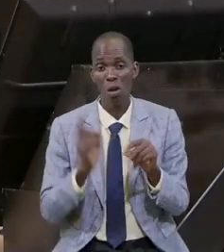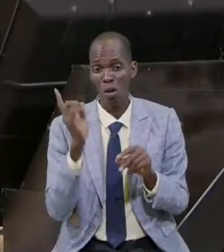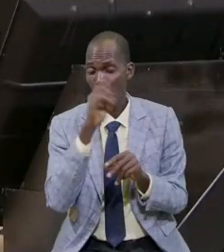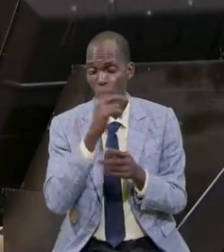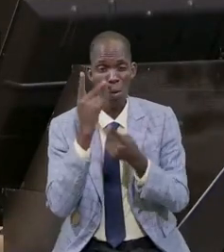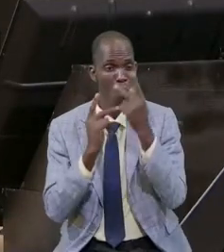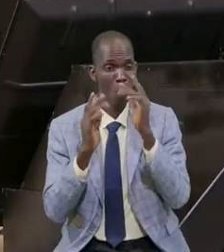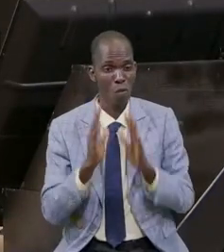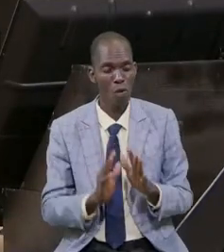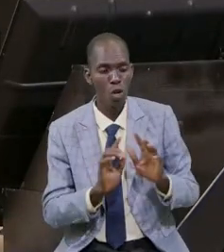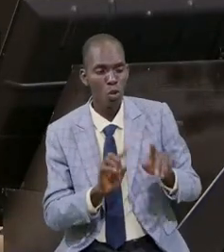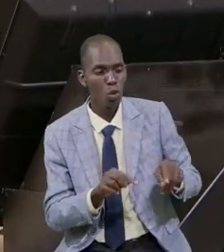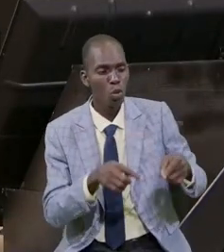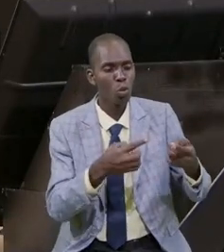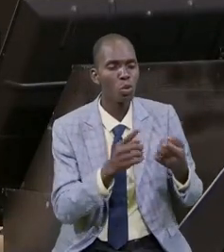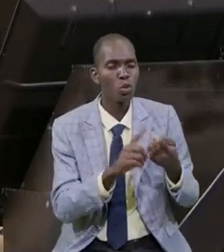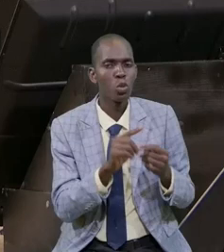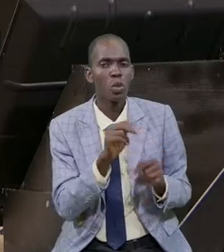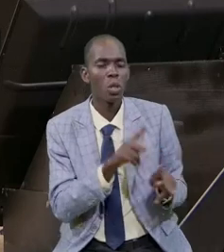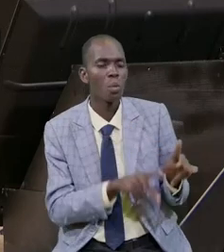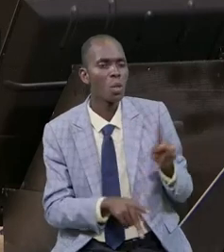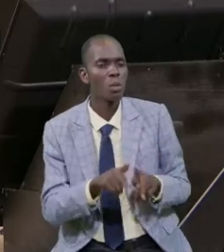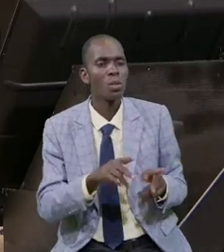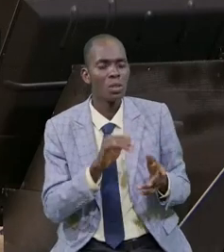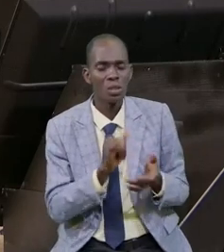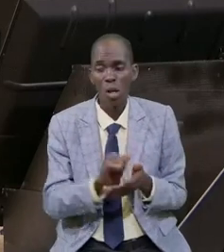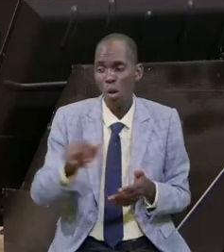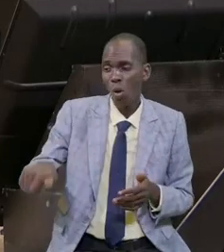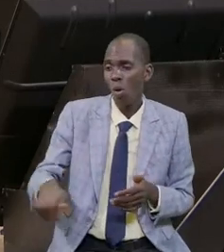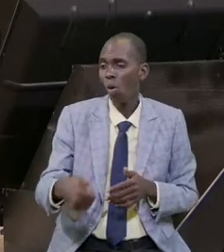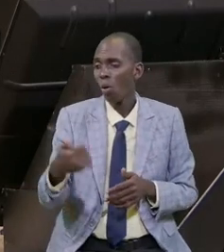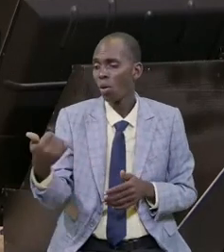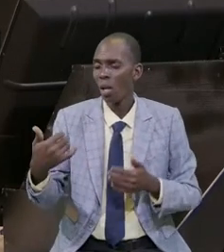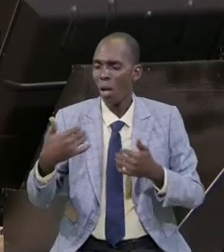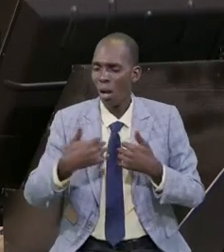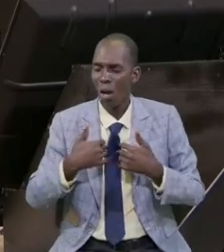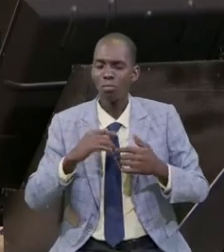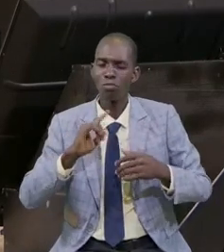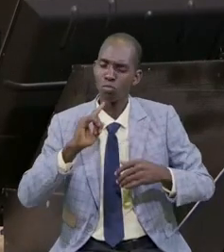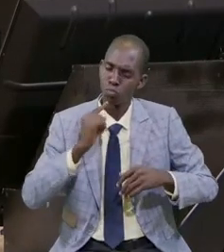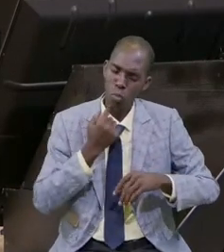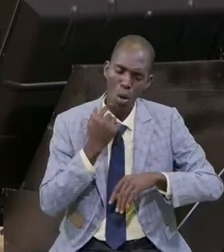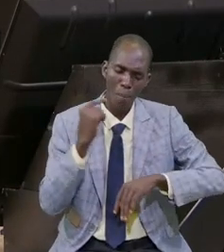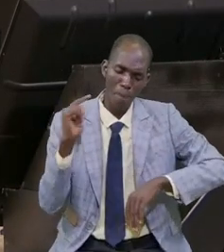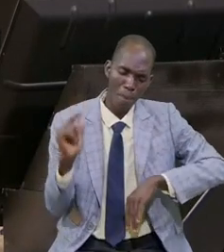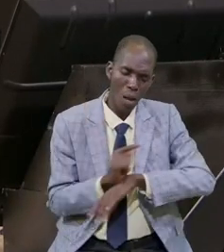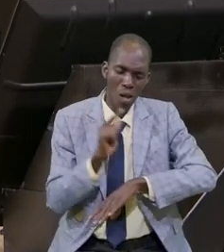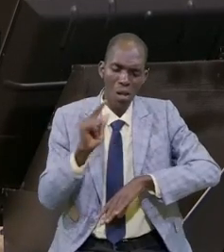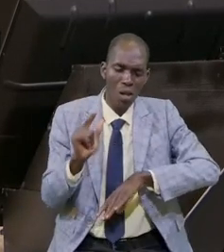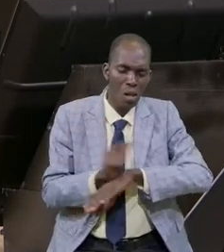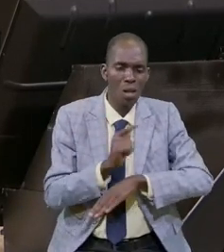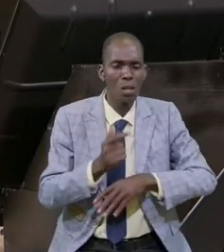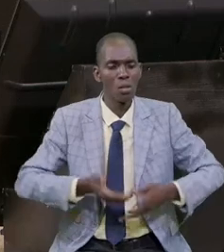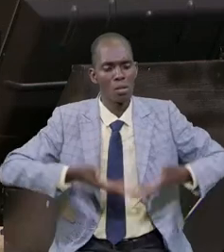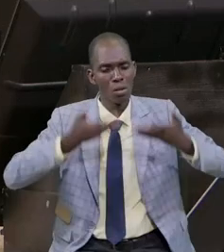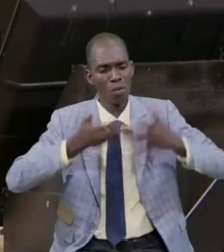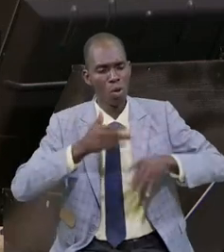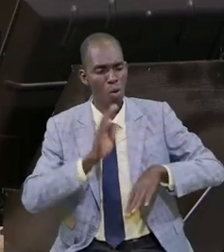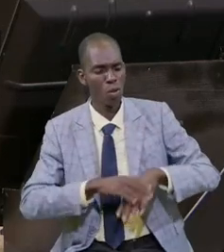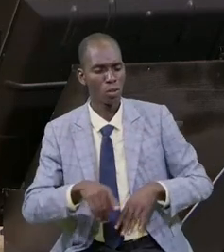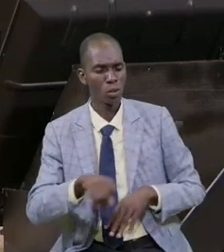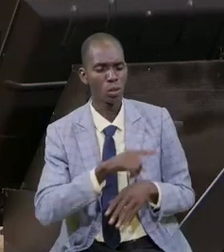vers ceux qui, que les gens sur qui d'autres ont œuvré, que les autres, d'autres ont